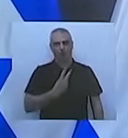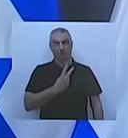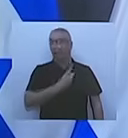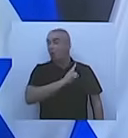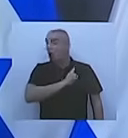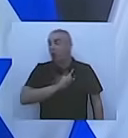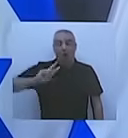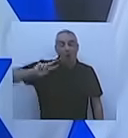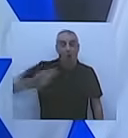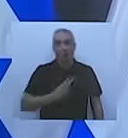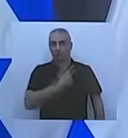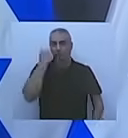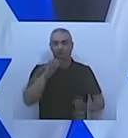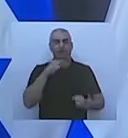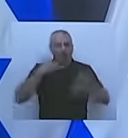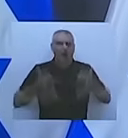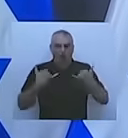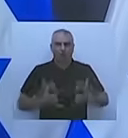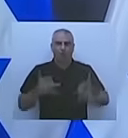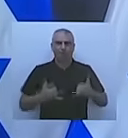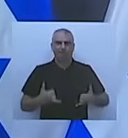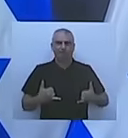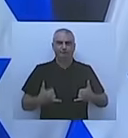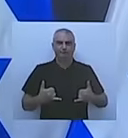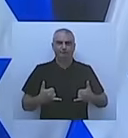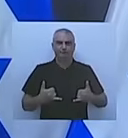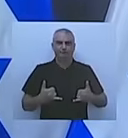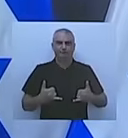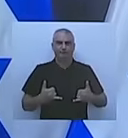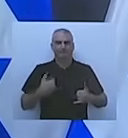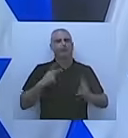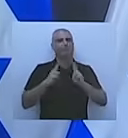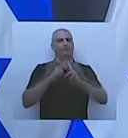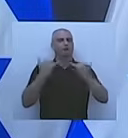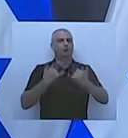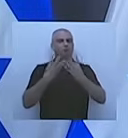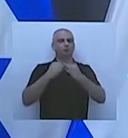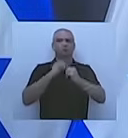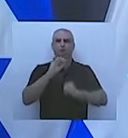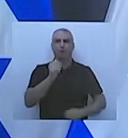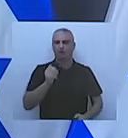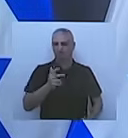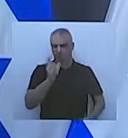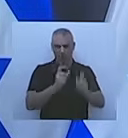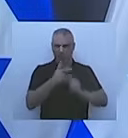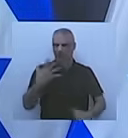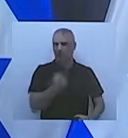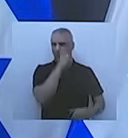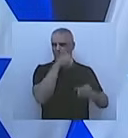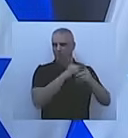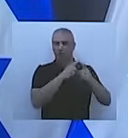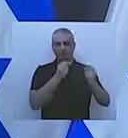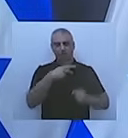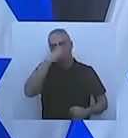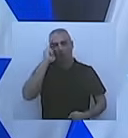enorme Gândiți vă numai Cât costă să poți să muți etaje întregi de spital în subsoluri Cât costă să